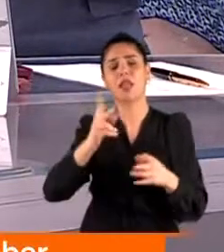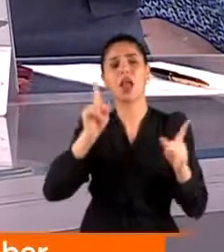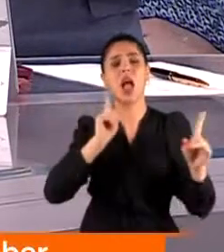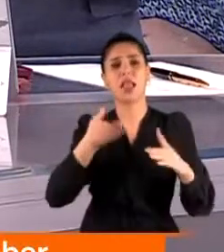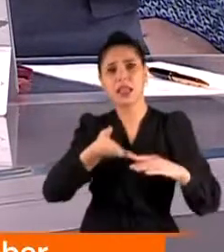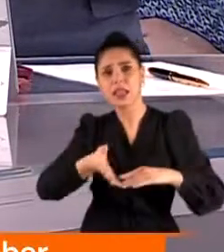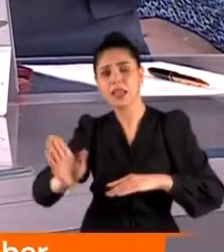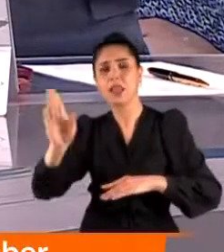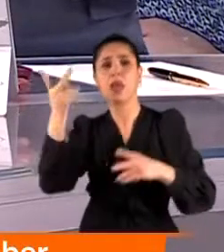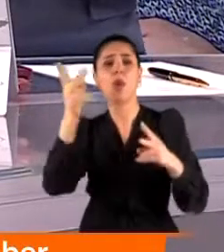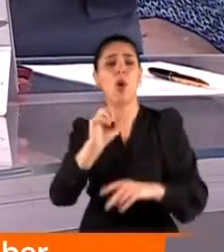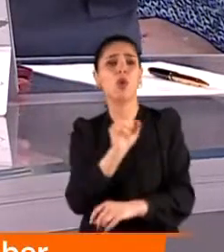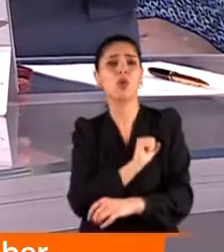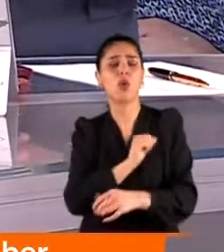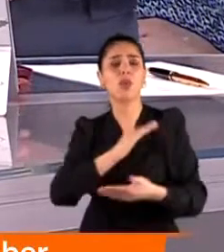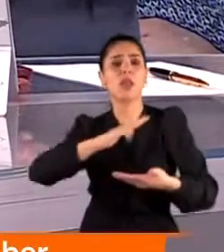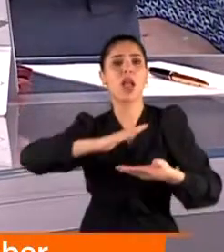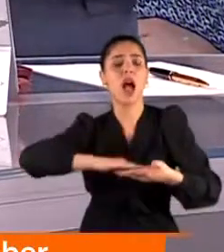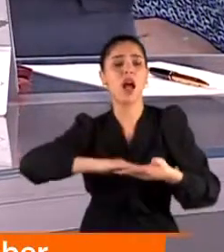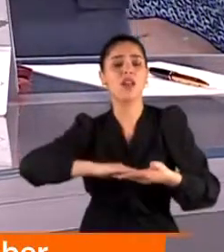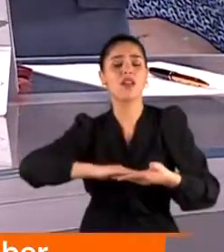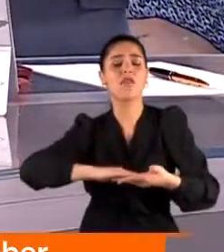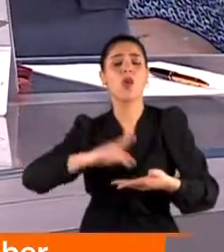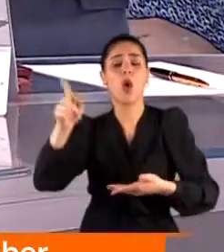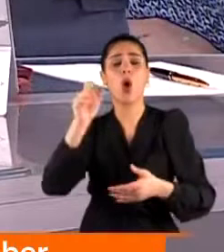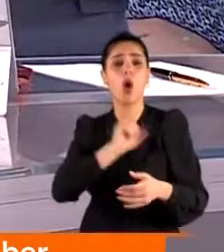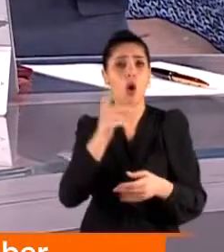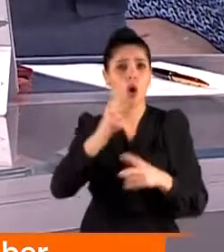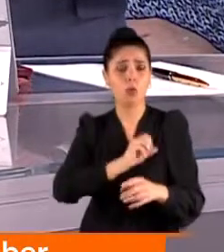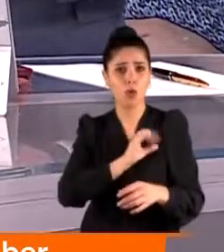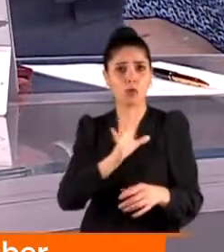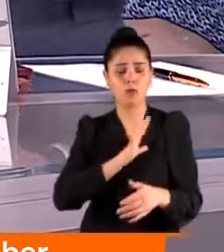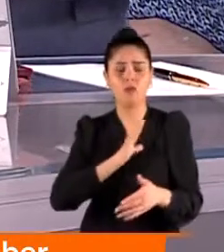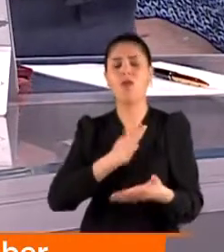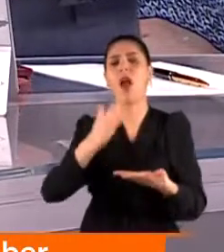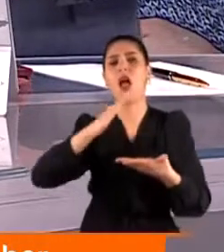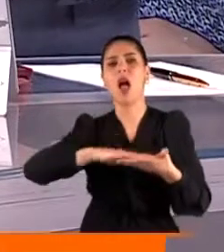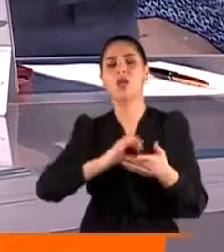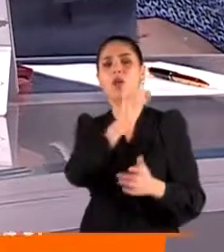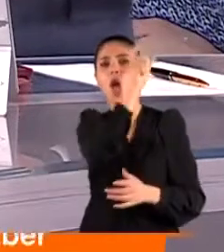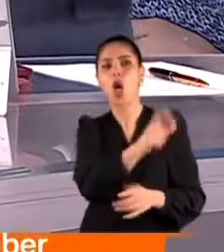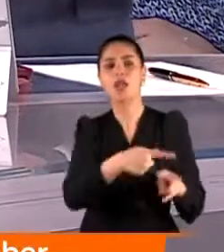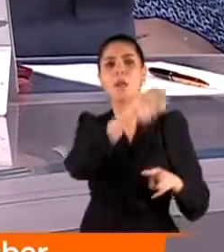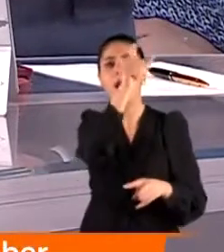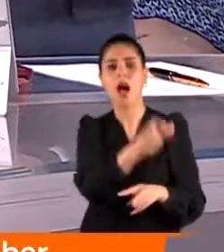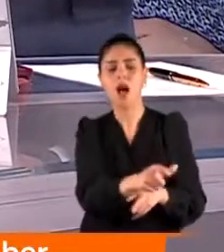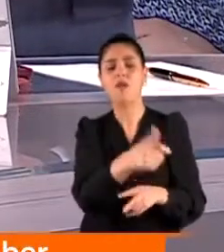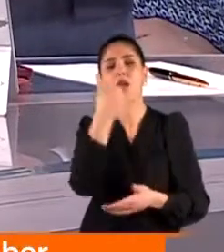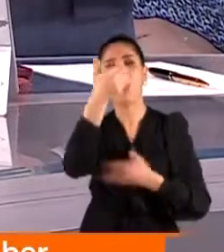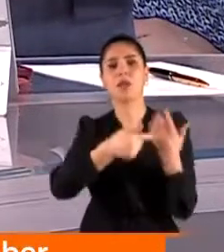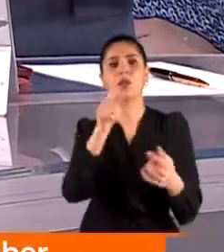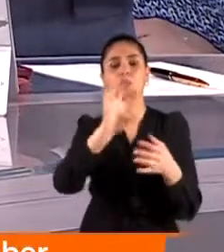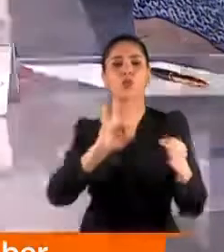adliyeden ayrılırken yaşadığı ölüm korkusunu arkadaşlarımız özel haklar ve abi sonra kalkan anlattı ve bu cümleyi